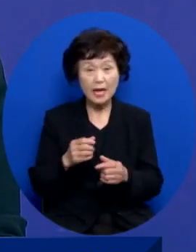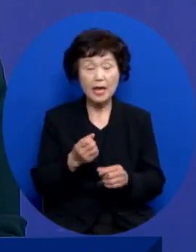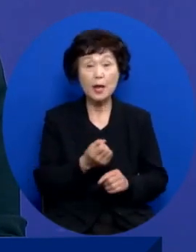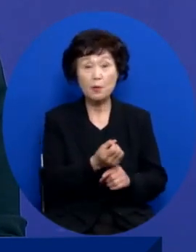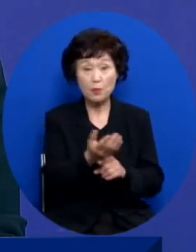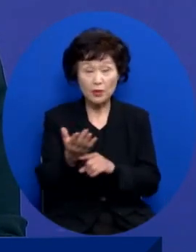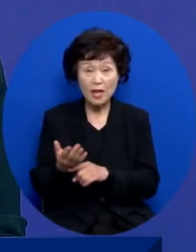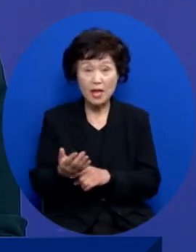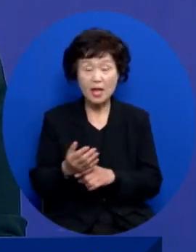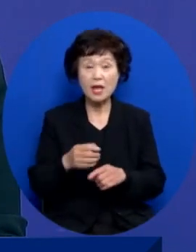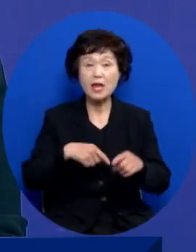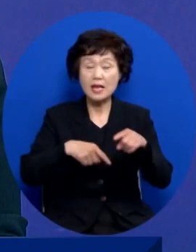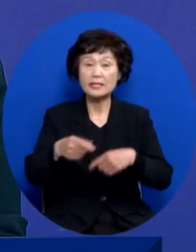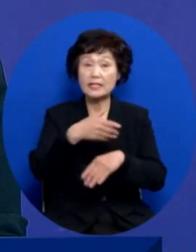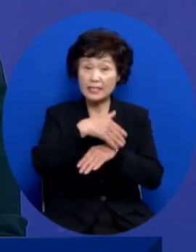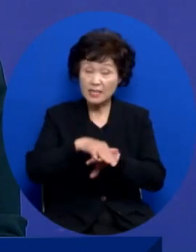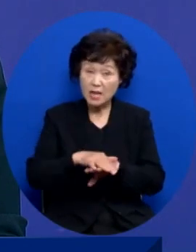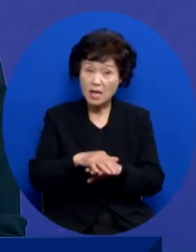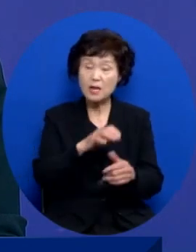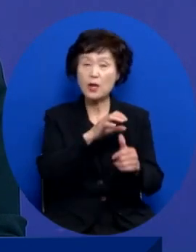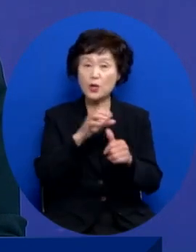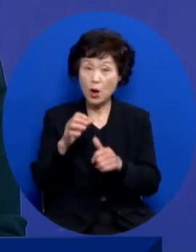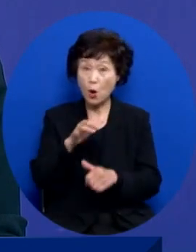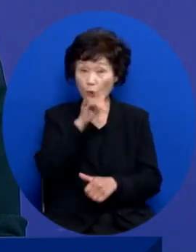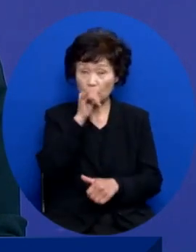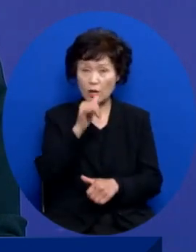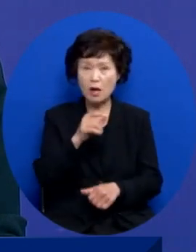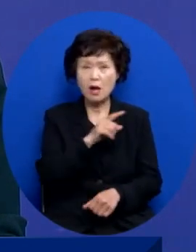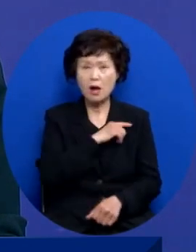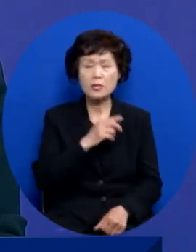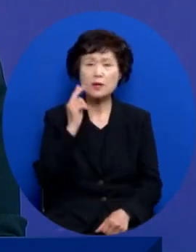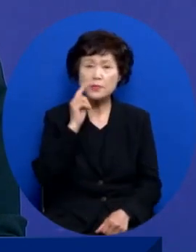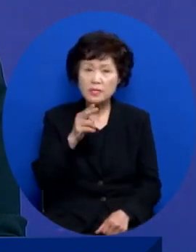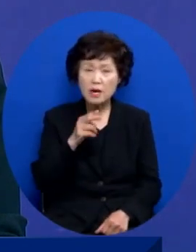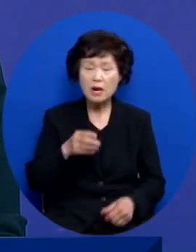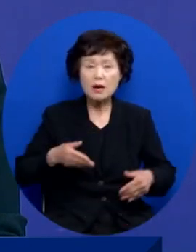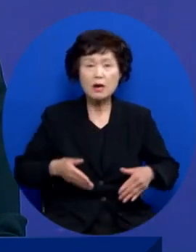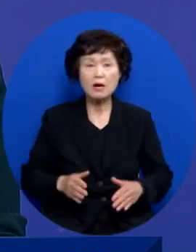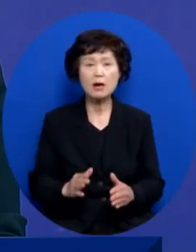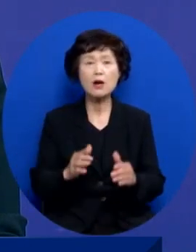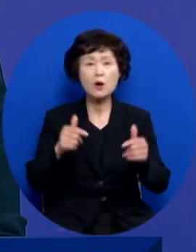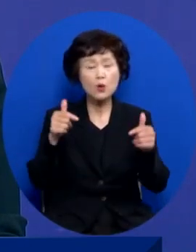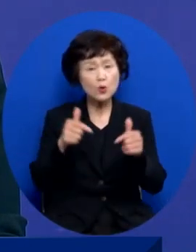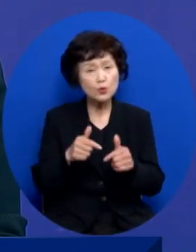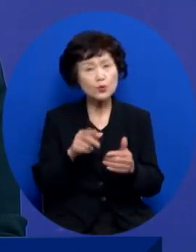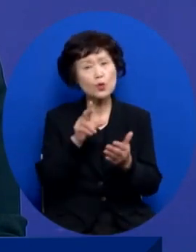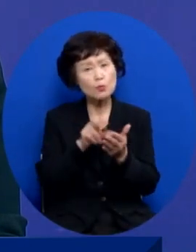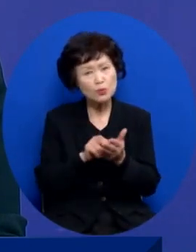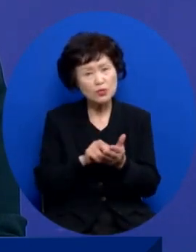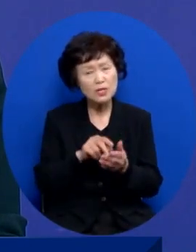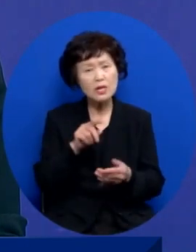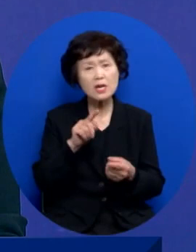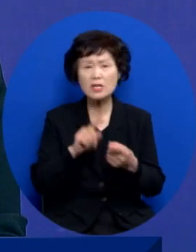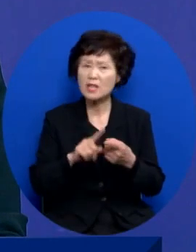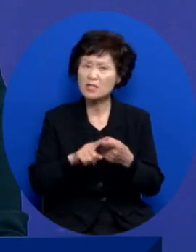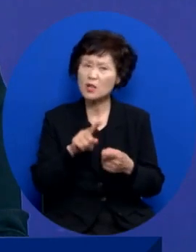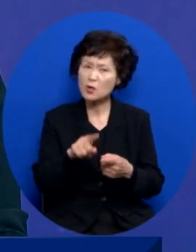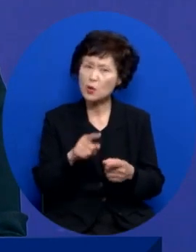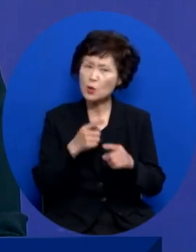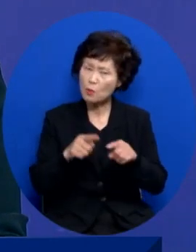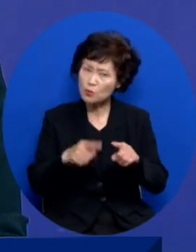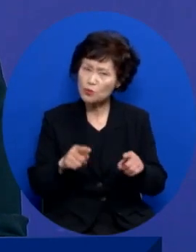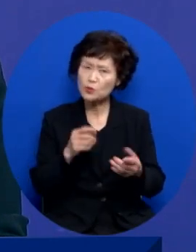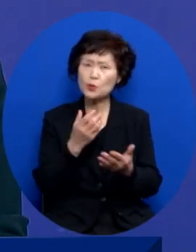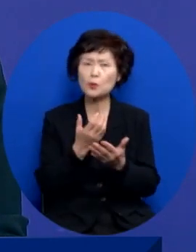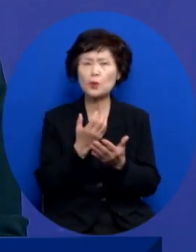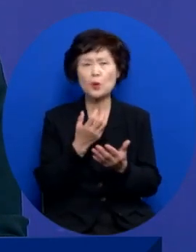그런데 우리나라 가장 심각한 위기로 평가되는 저출생 문제에서는 체계적인 통계 지표가 마련되지 않았다는 분석이 많습니다. 이에